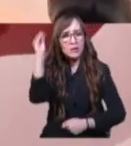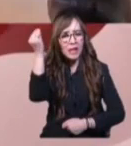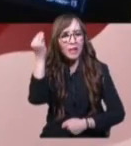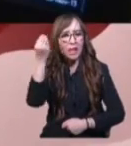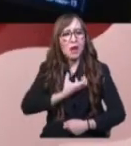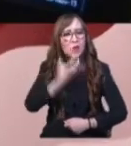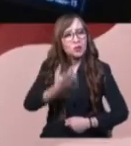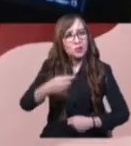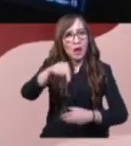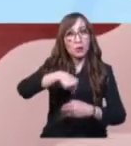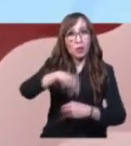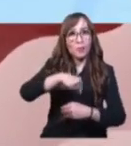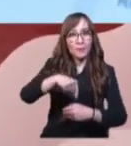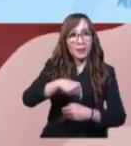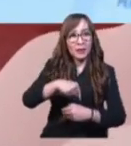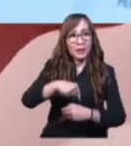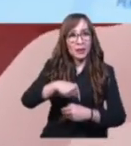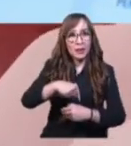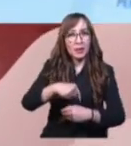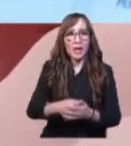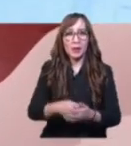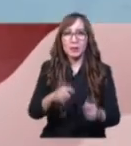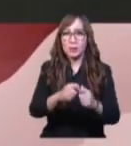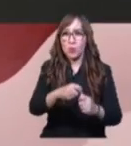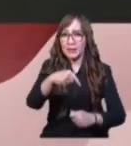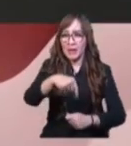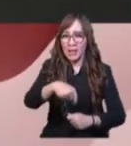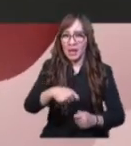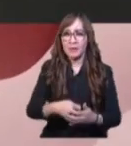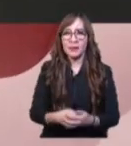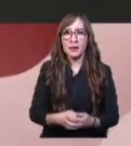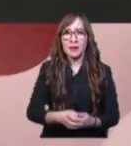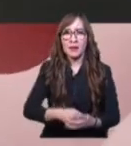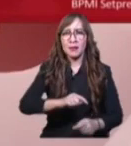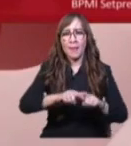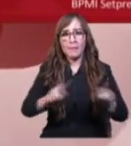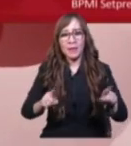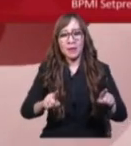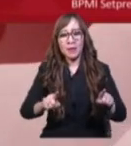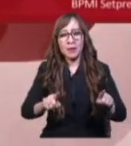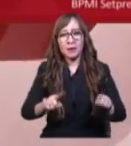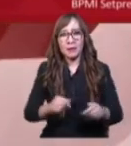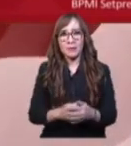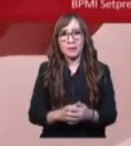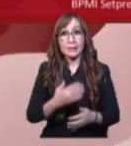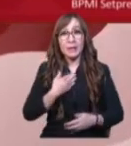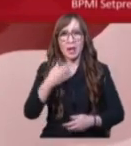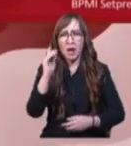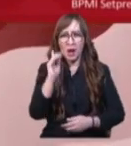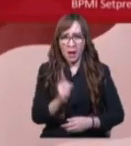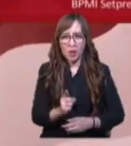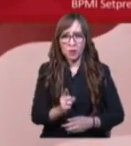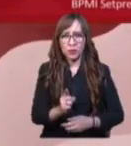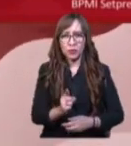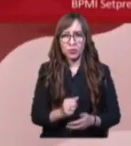yang Tuku buat sekarang, tapi begitu saya harus ke Aceh, mungkin saya harus mengecek terus pembelian di sana,